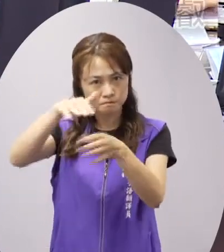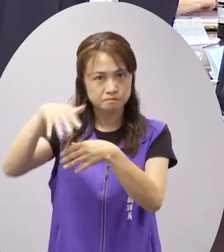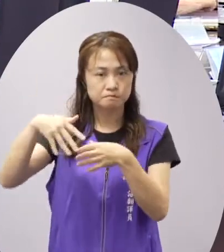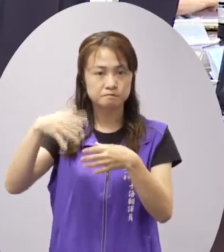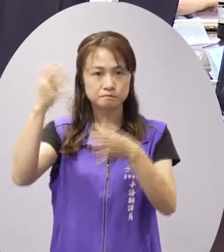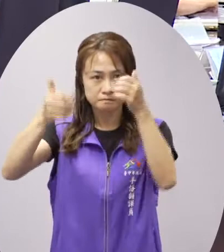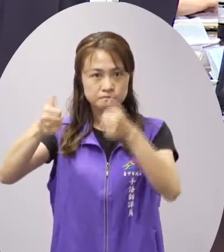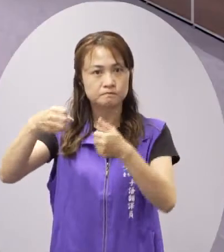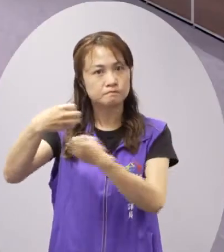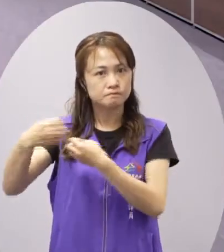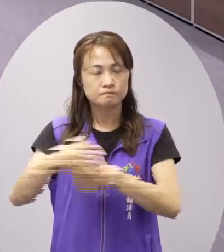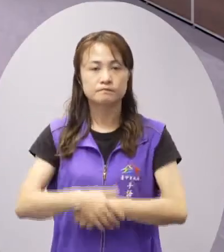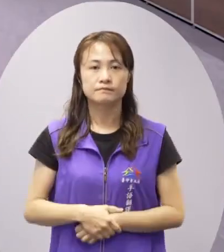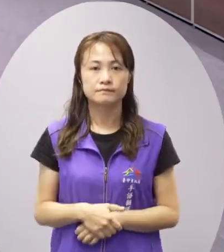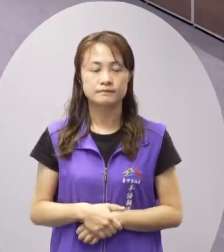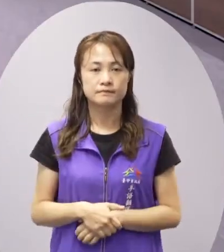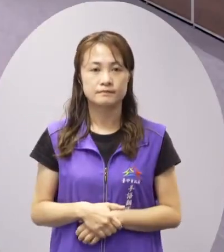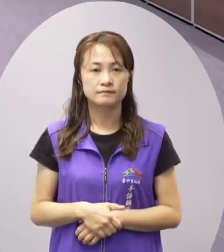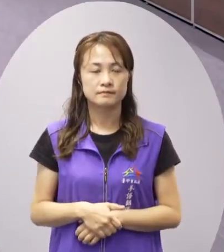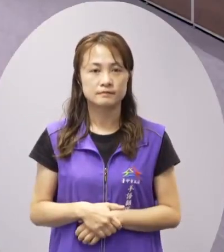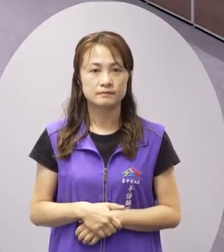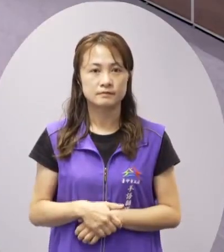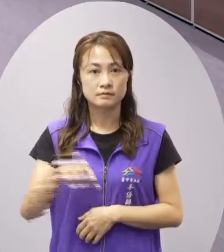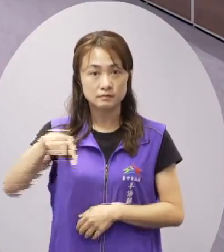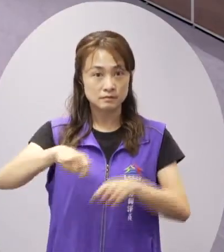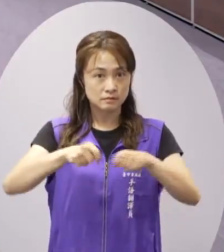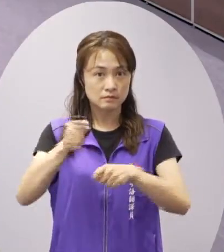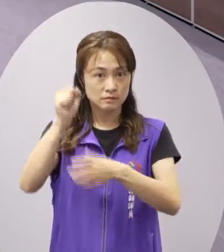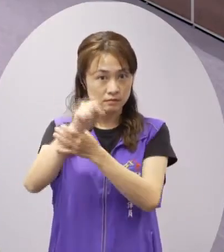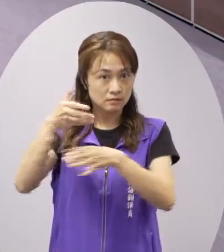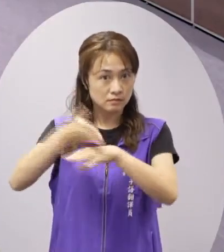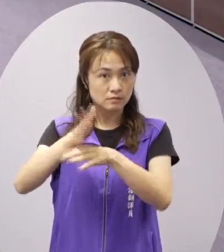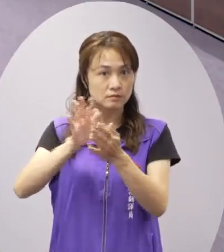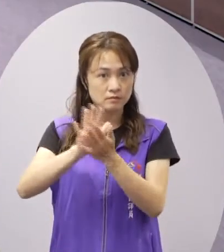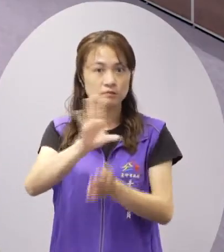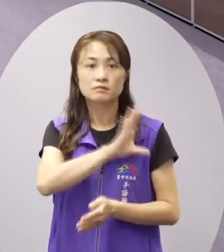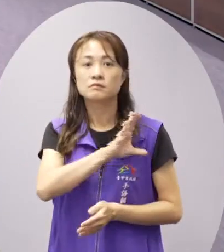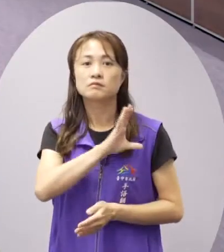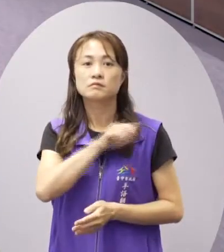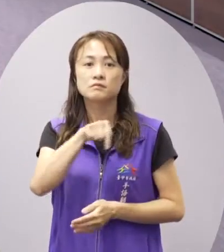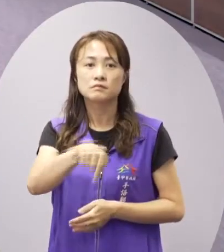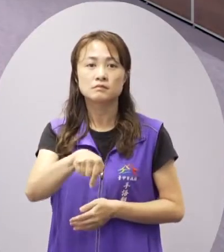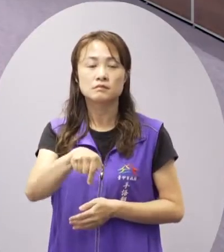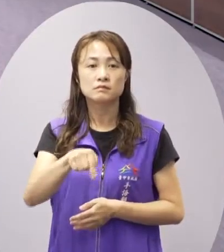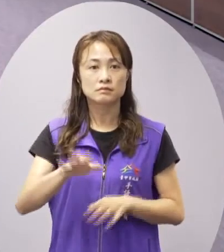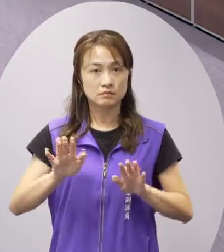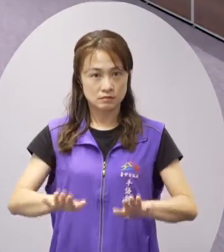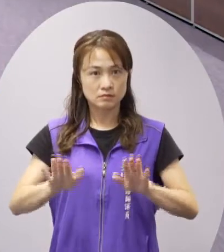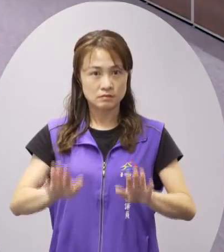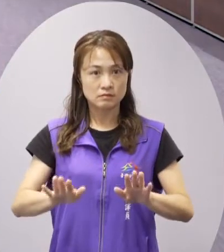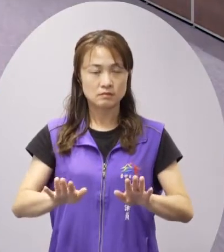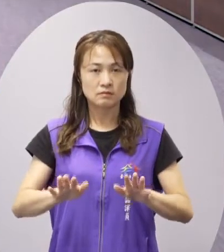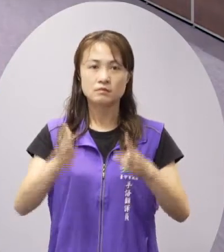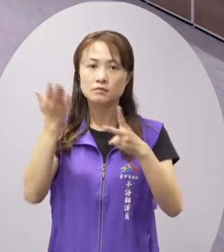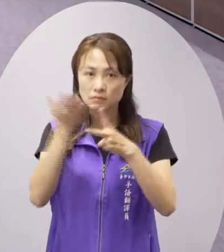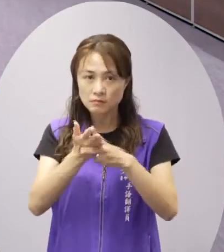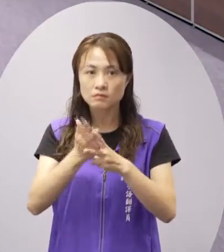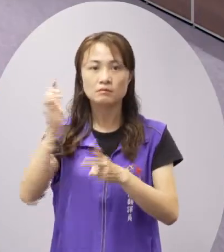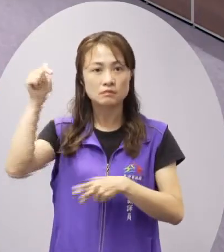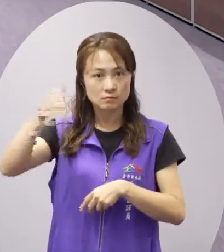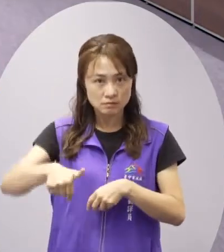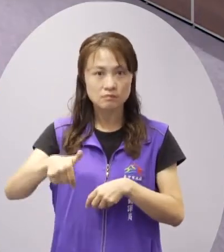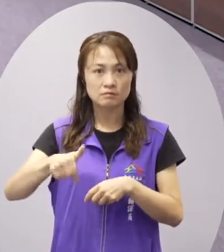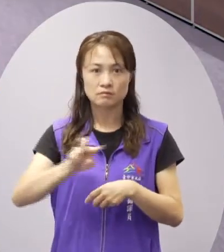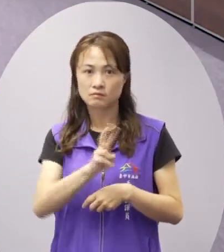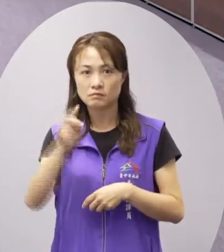这样。 好，那我们这边就是通过以后，当然就是说办这一次或者下一次，